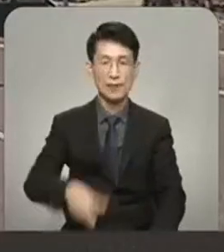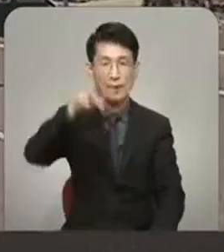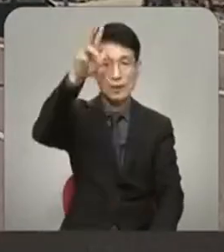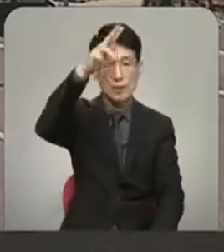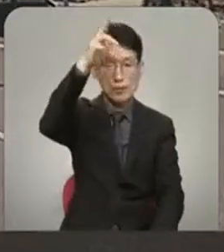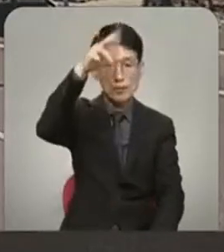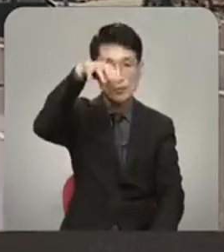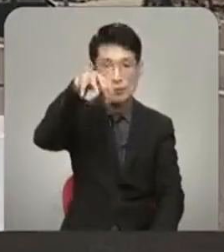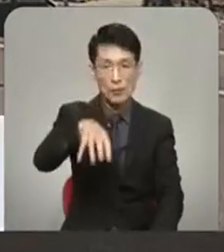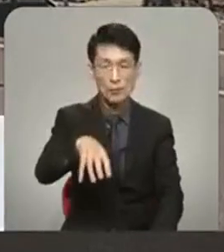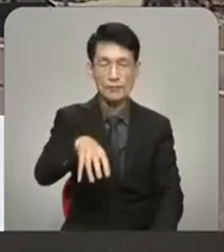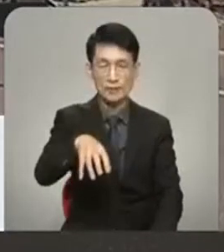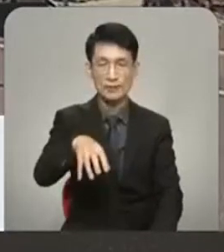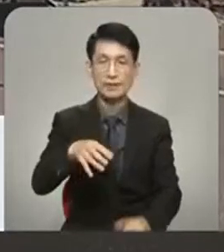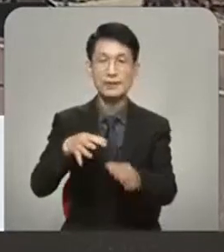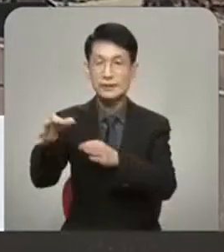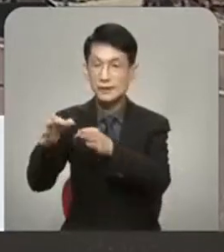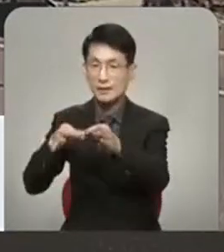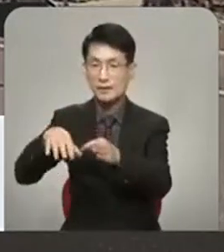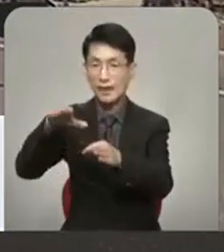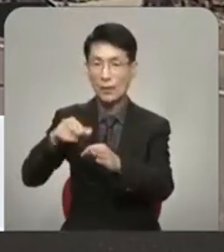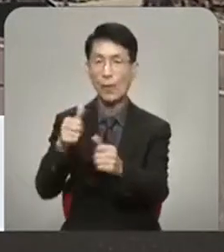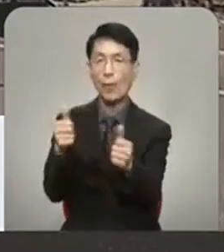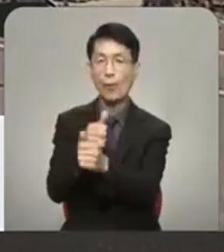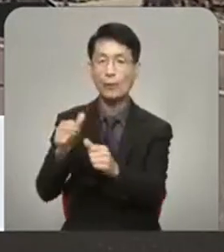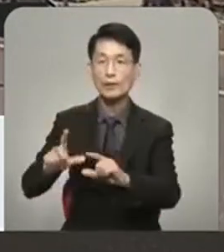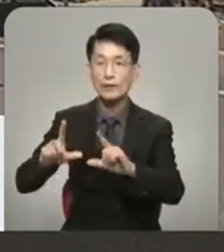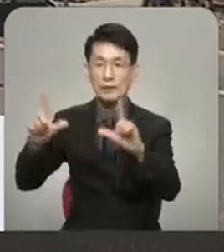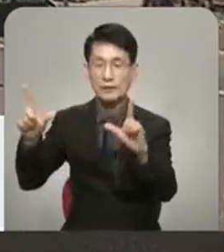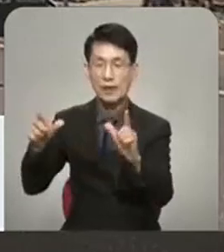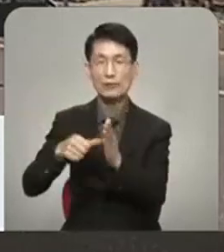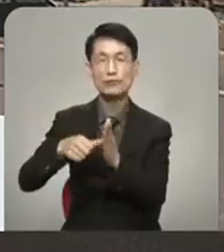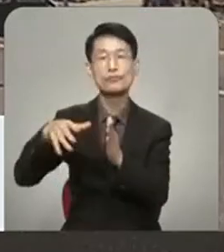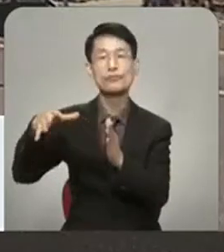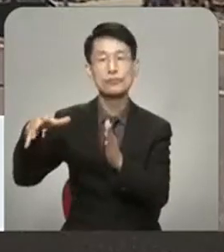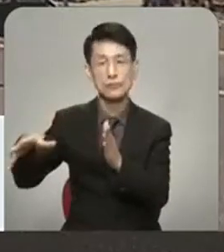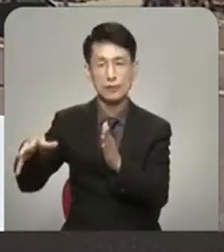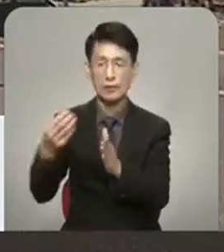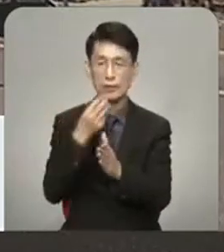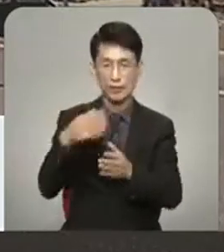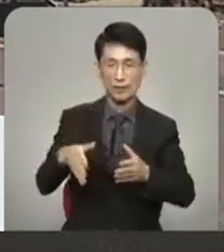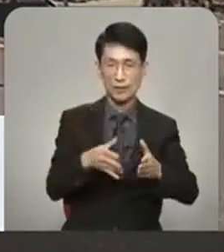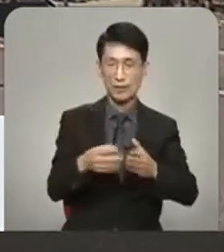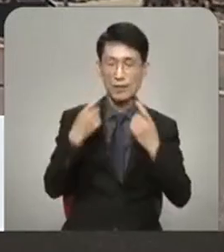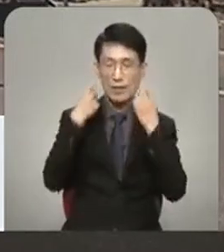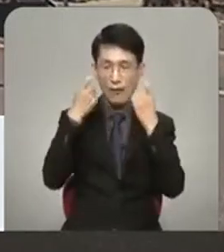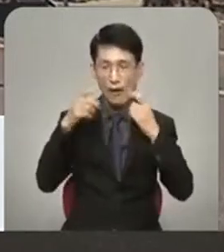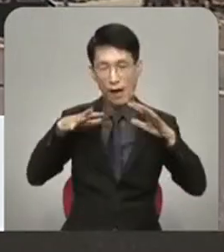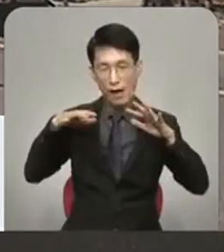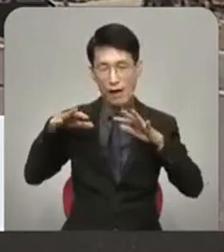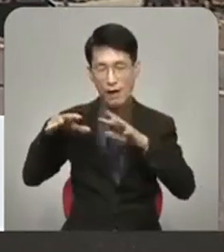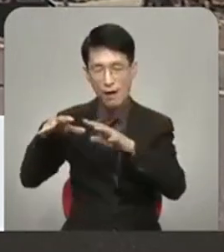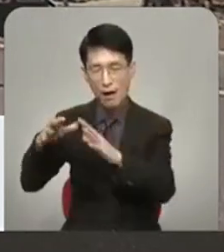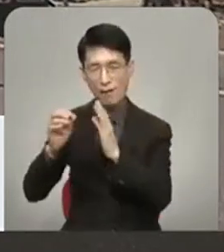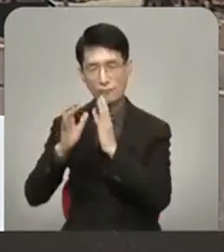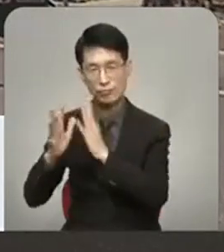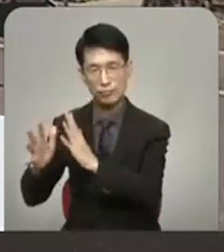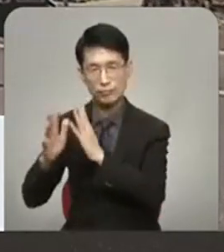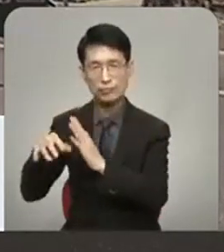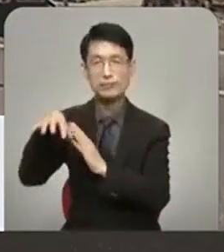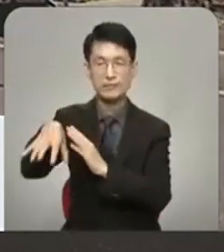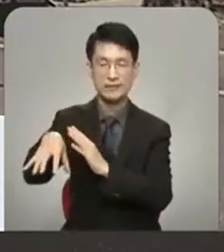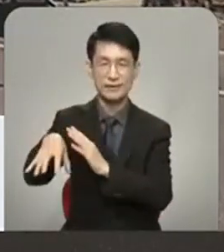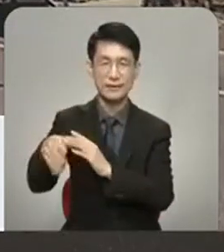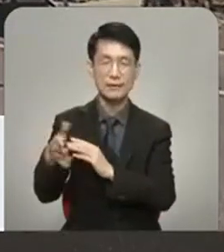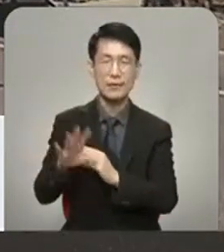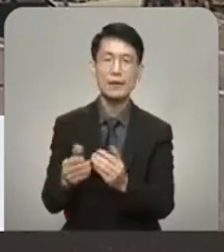정선군 정선읍은 아리랑시장과 오일장이 유명해지면서 수도권 등지에서 많은 관광객이 찾아오고 있습니다. 하지만 지역